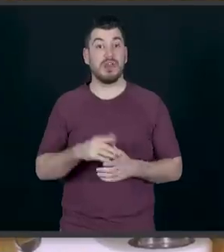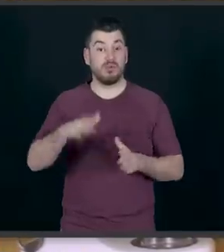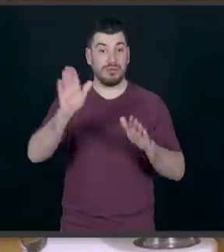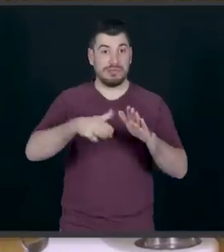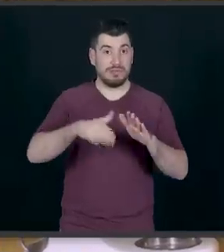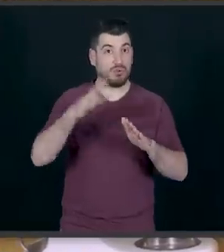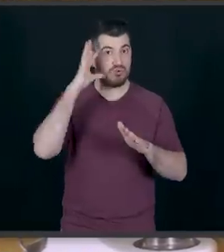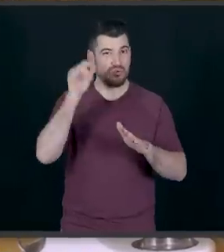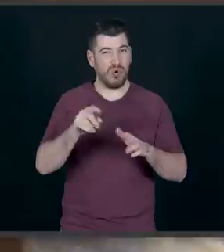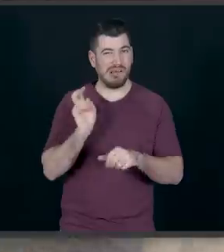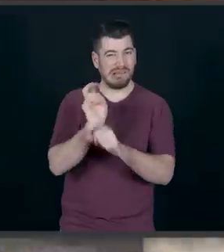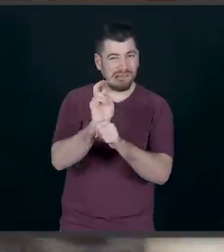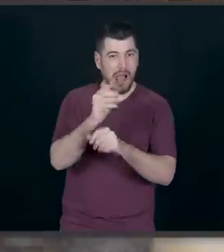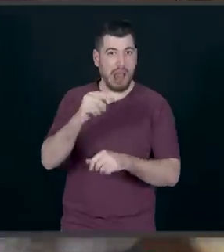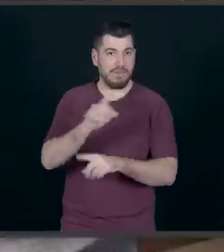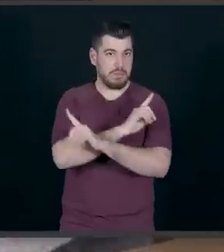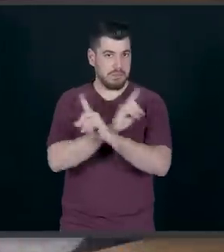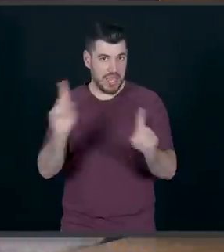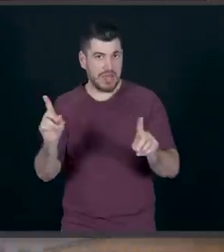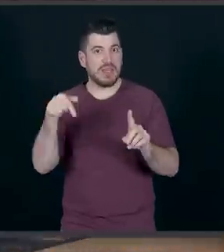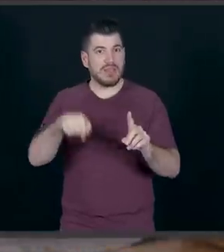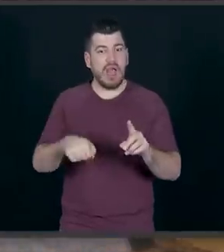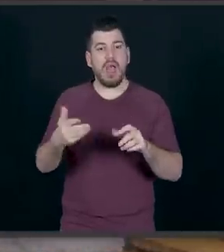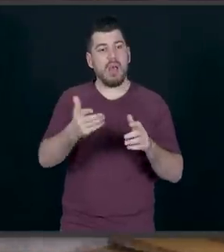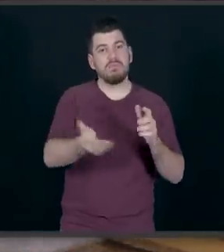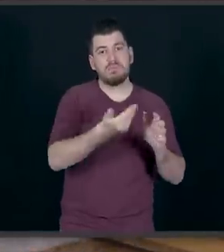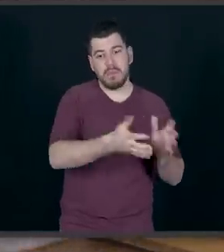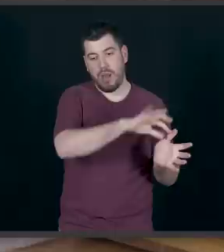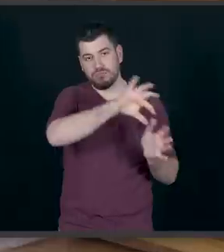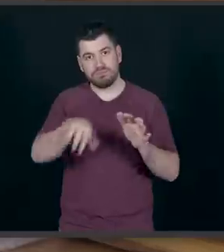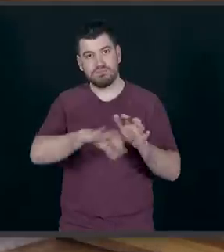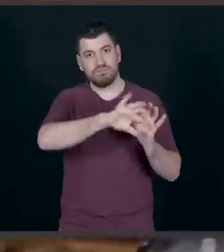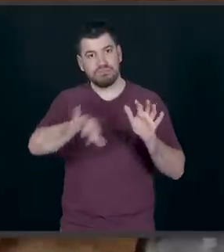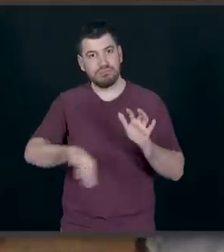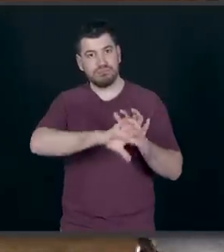Τεινάζουμε να μην μείνει παραπανήσιο αλεύρι και ρίχνουμε όλο μας το μείγμα μέσα.